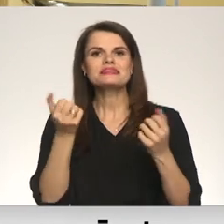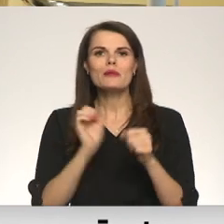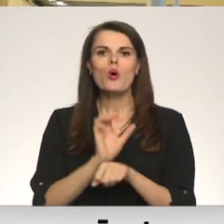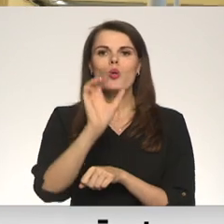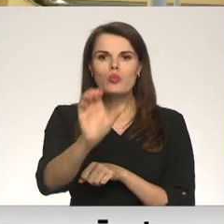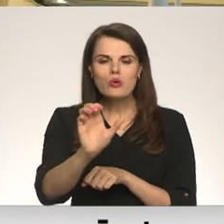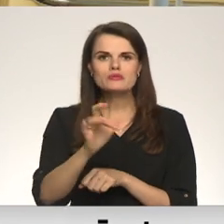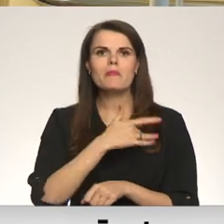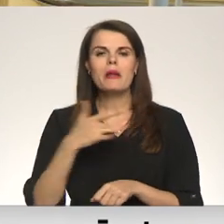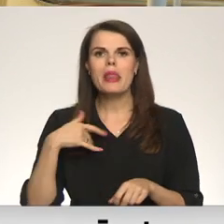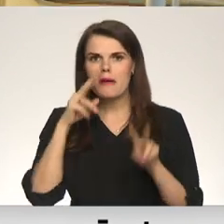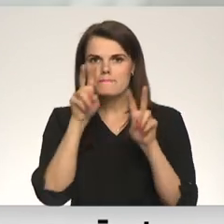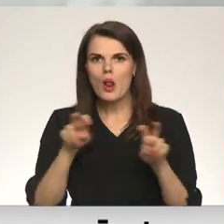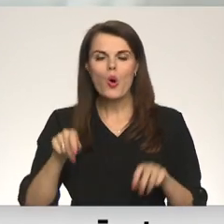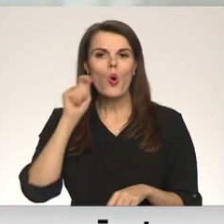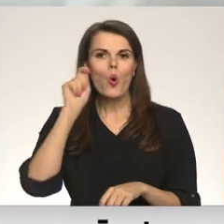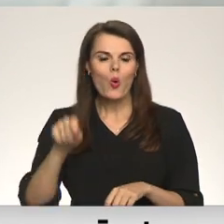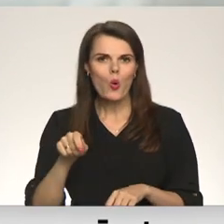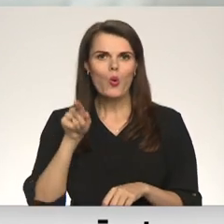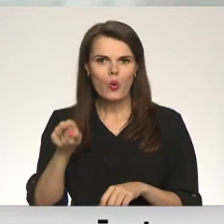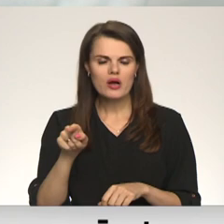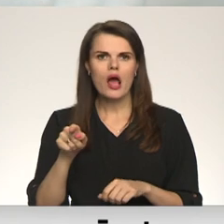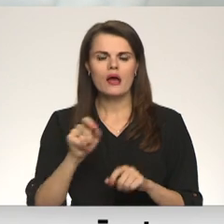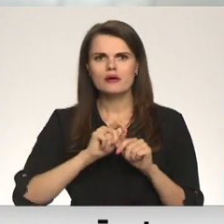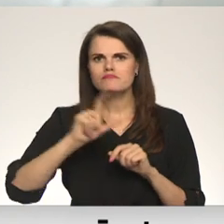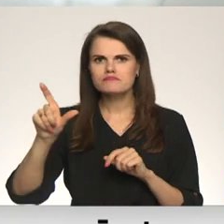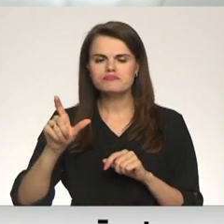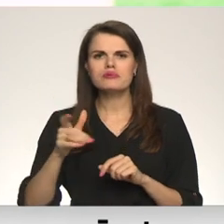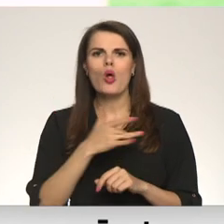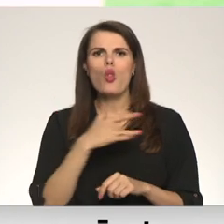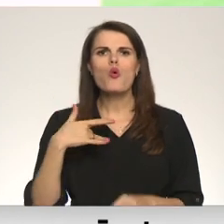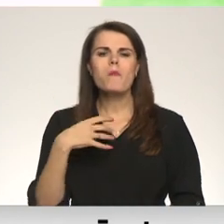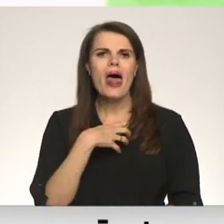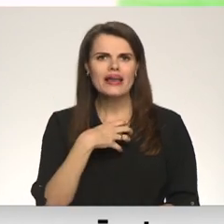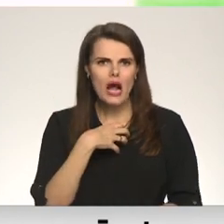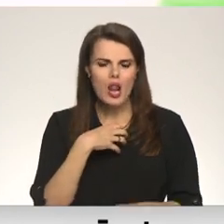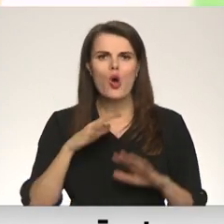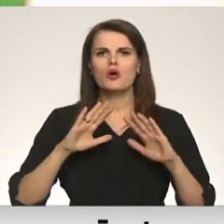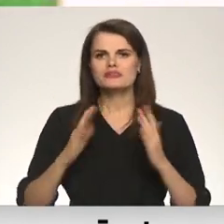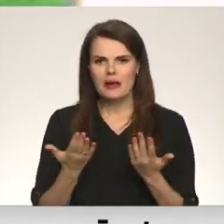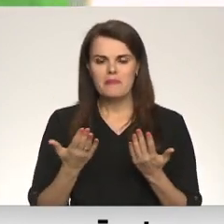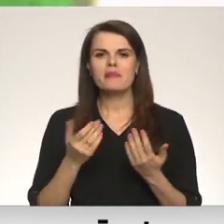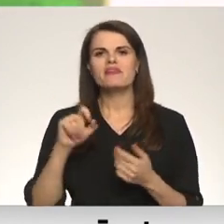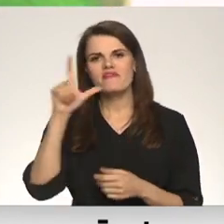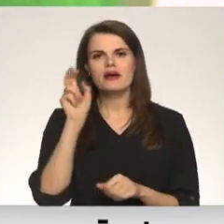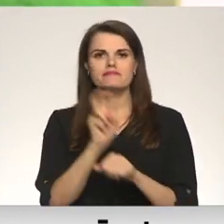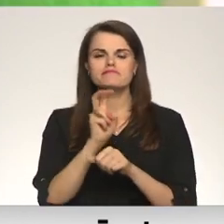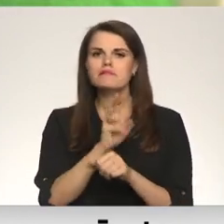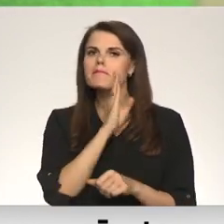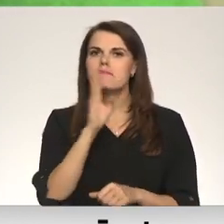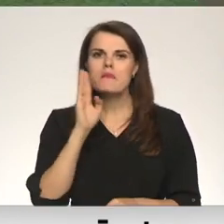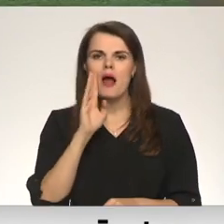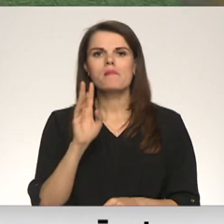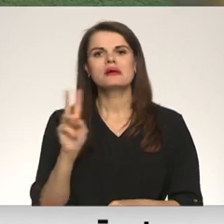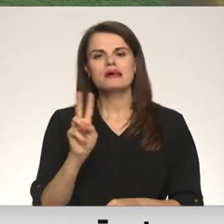pie pneimonologa, jo Ukrainā esot diezgan augsta saslimstība ar tuberkulozi. Taču pārsvarā nākot māmiņas, kuru bērniem